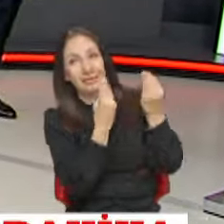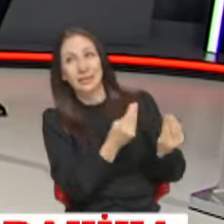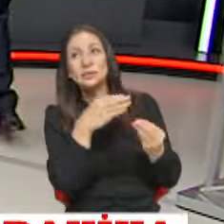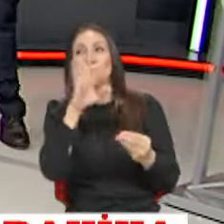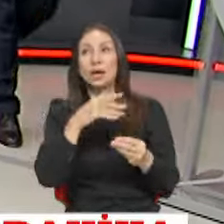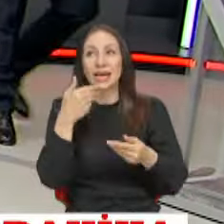grafikler ie de geleceğiz